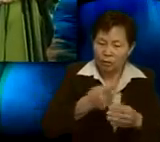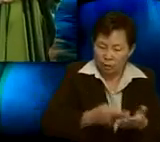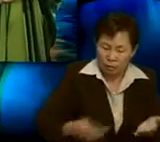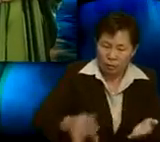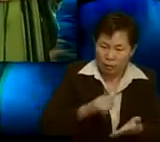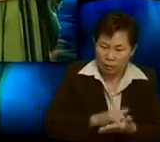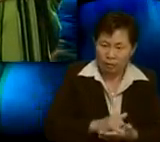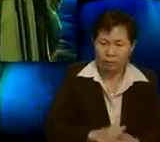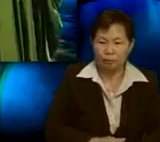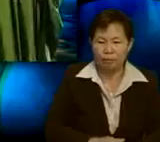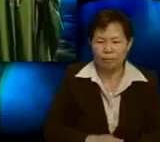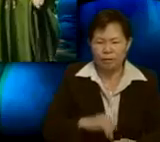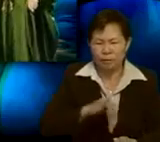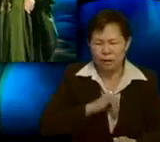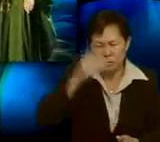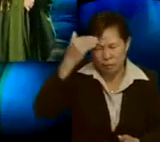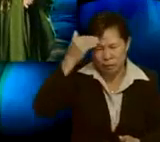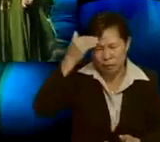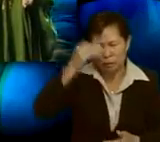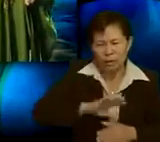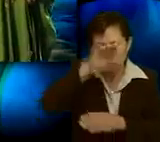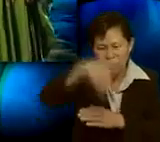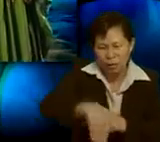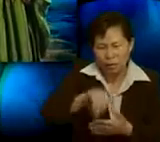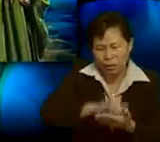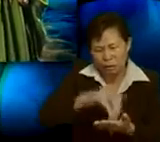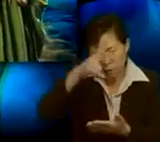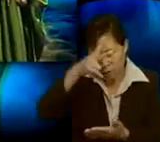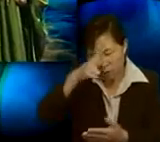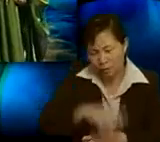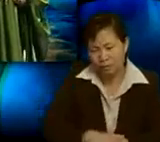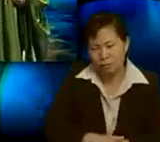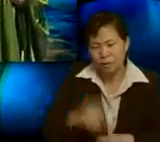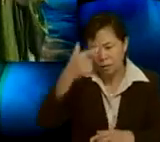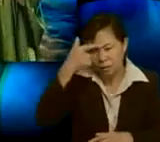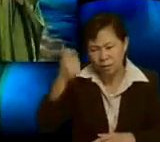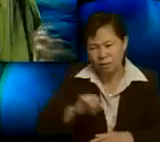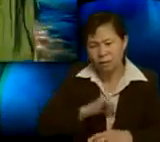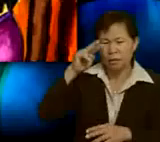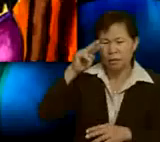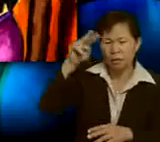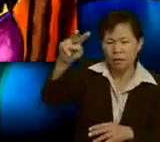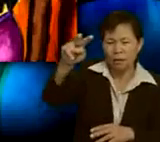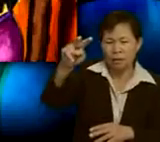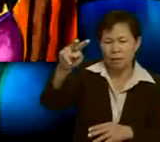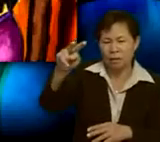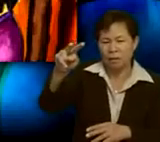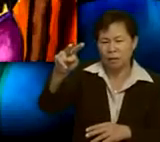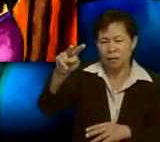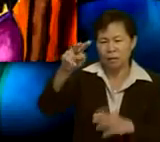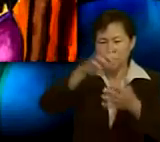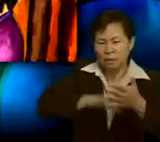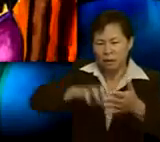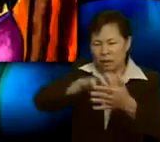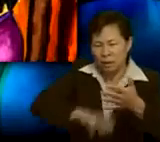sebenarnya. "Saya mengetahui bahawa gajah itu adalah jantan kerana ternampak cala bala di